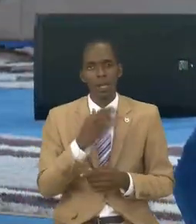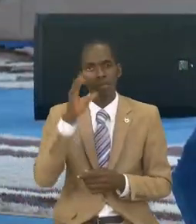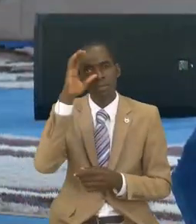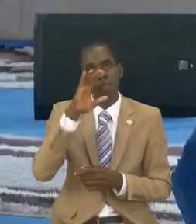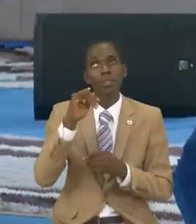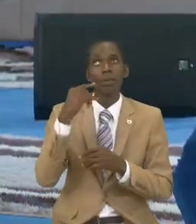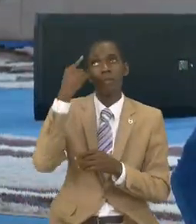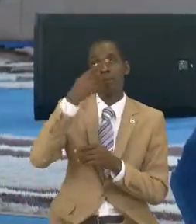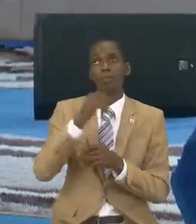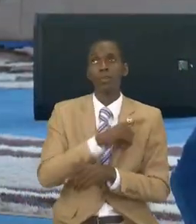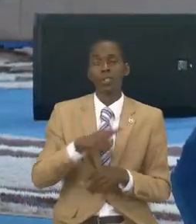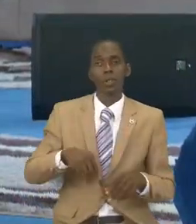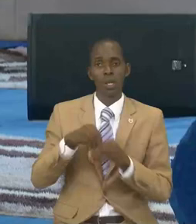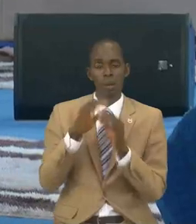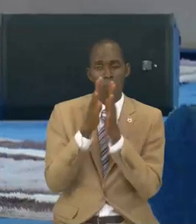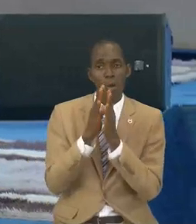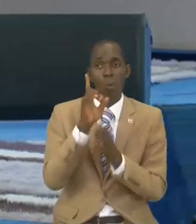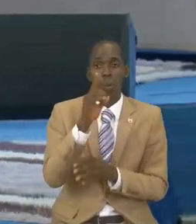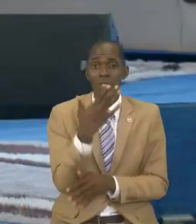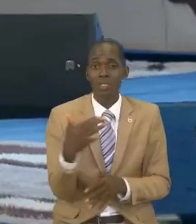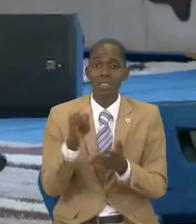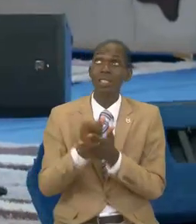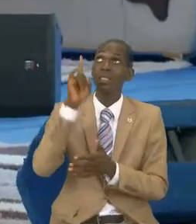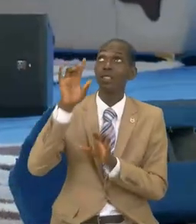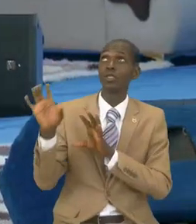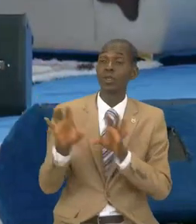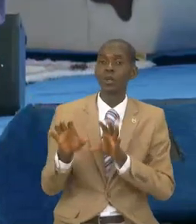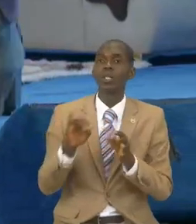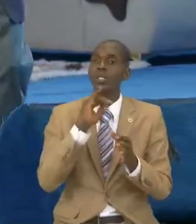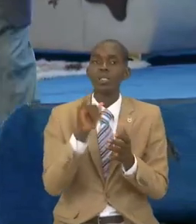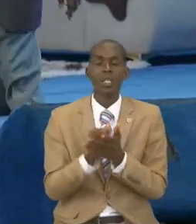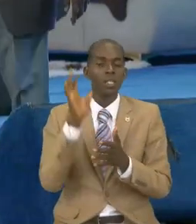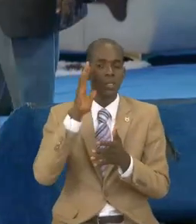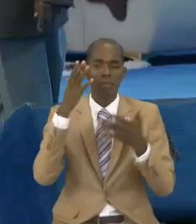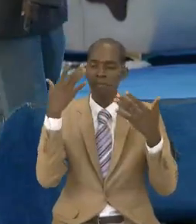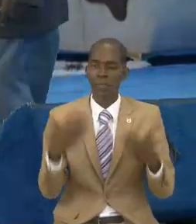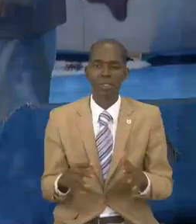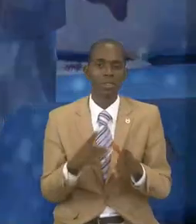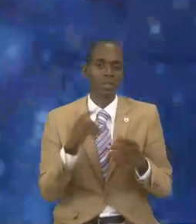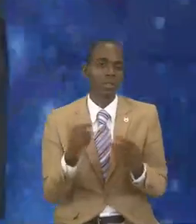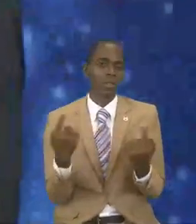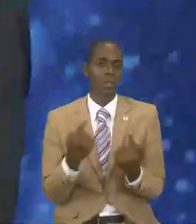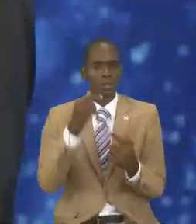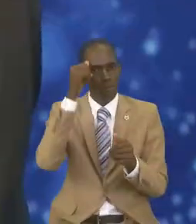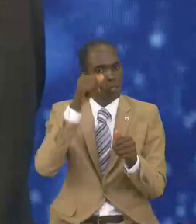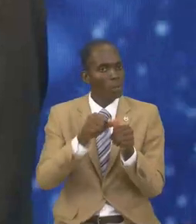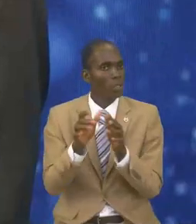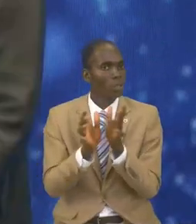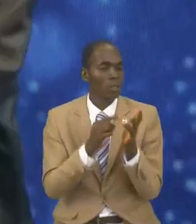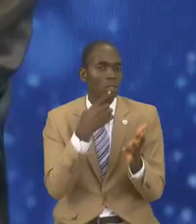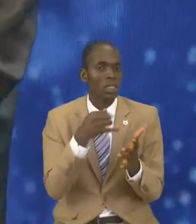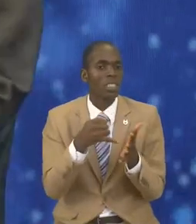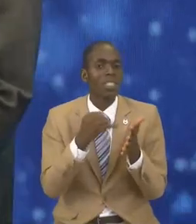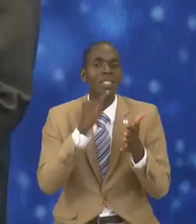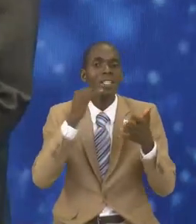en cherchant la face du Seigneur. Une chose qu'il fait, c'est qu'il met un terme à la transgression. Jésus a dit, tout